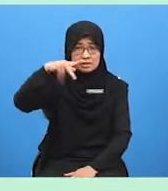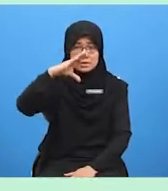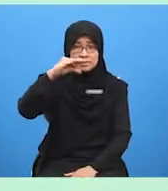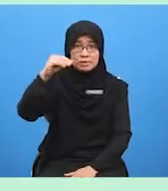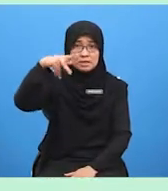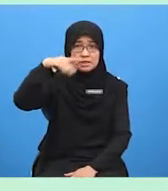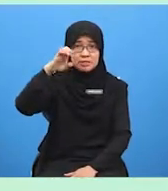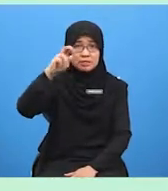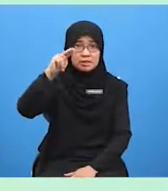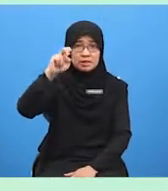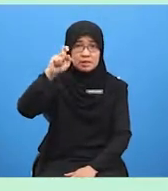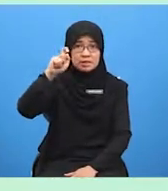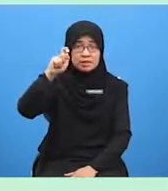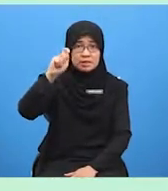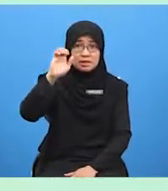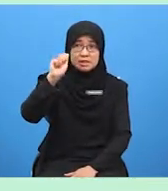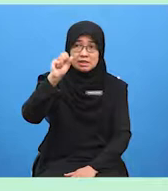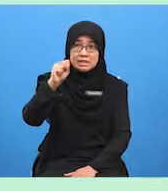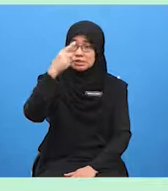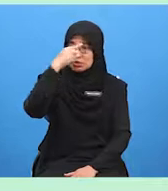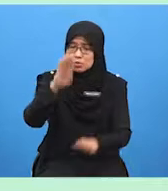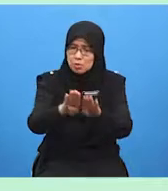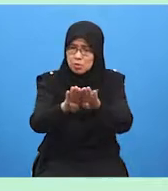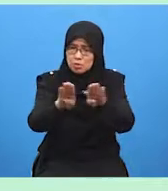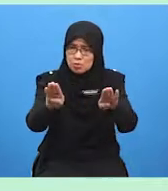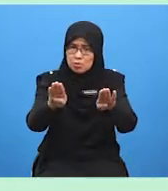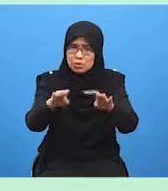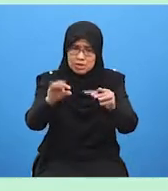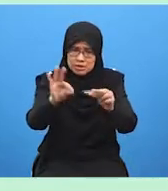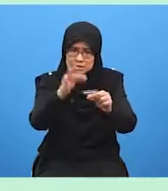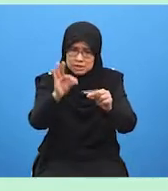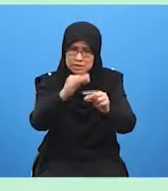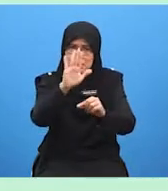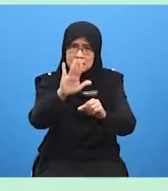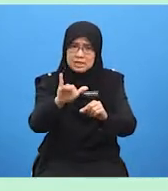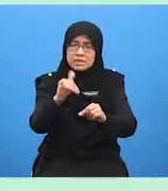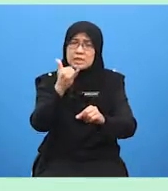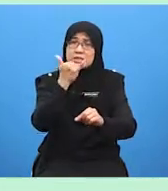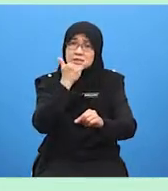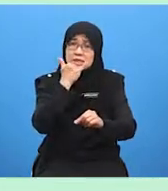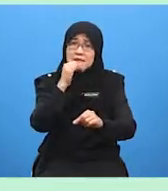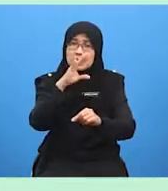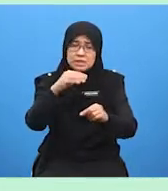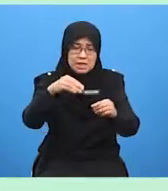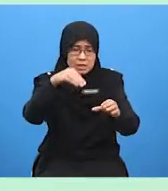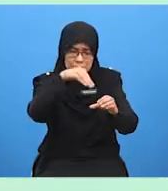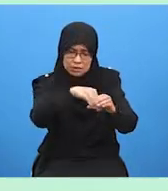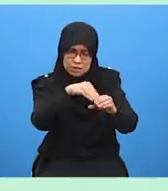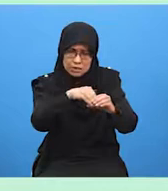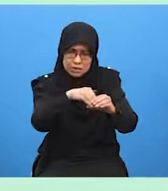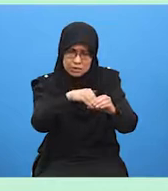digunakan untuk membuka jahitan yang tersilap dan menebuk lubang butang.